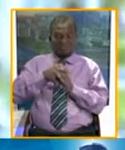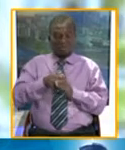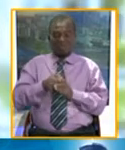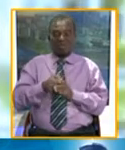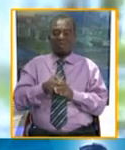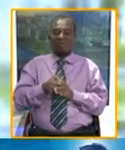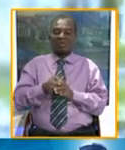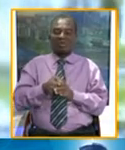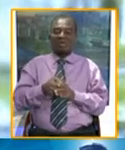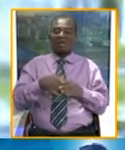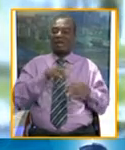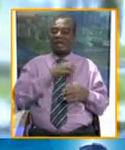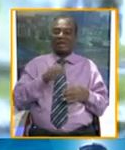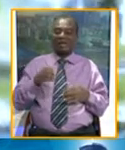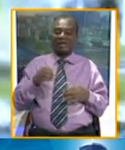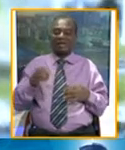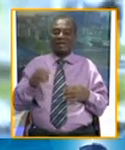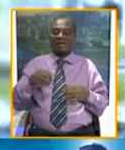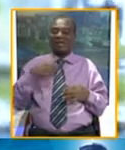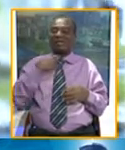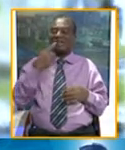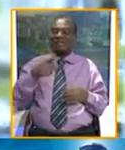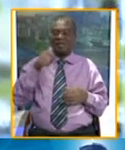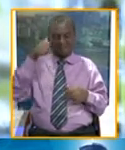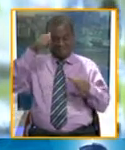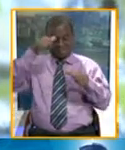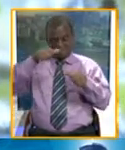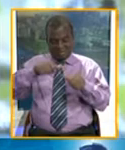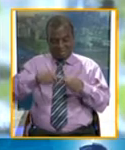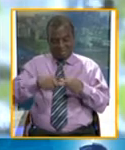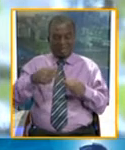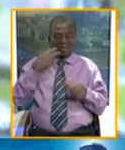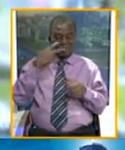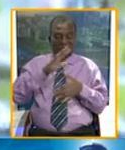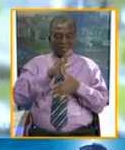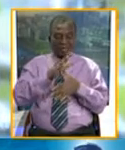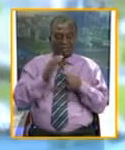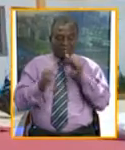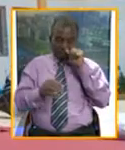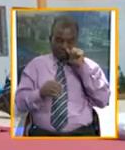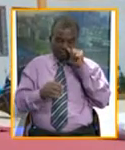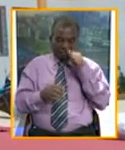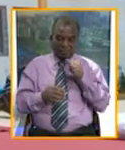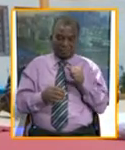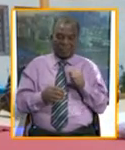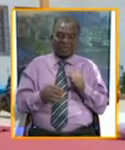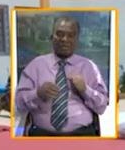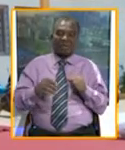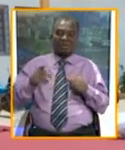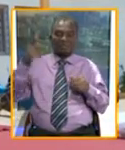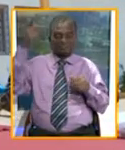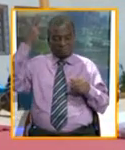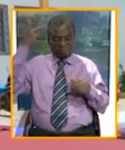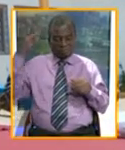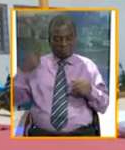aujourd'hui leur satisfaction et leur reconnaissance. Ils sont au micro de Mamadou Kouassi. La préfecture